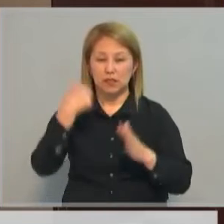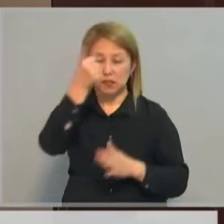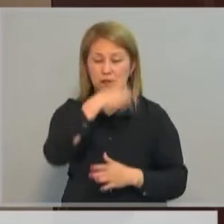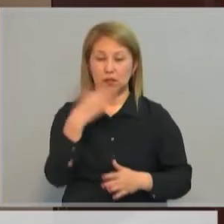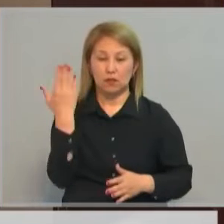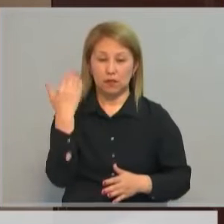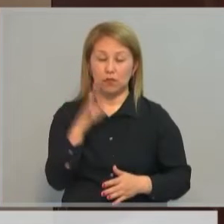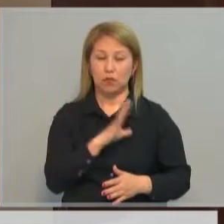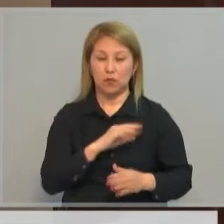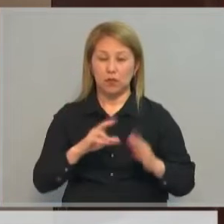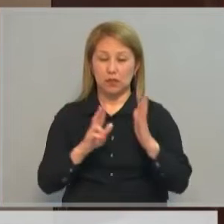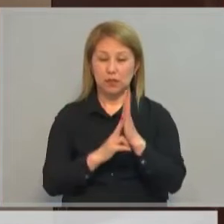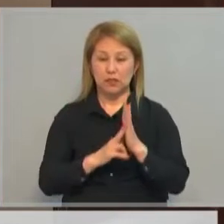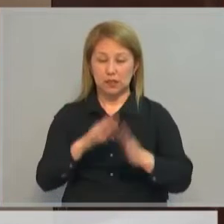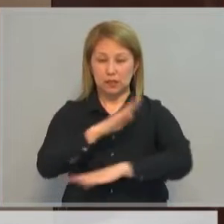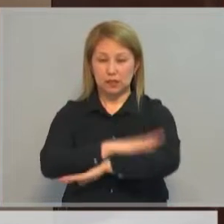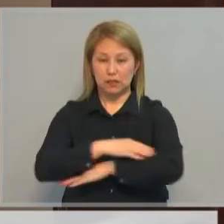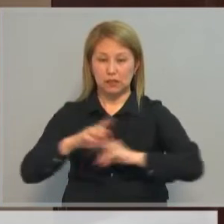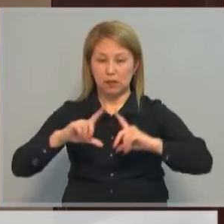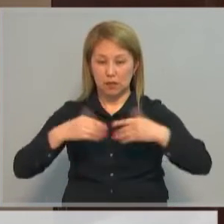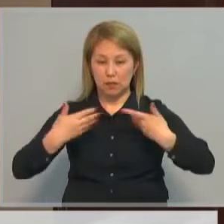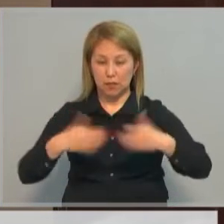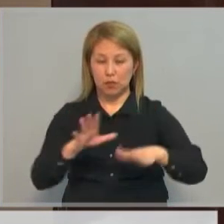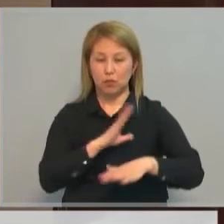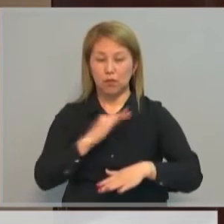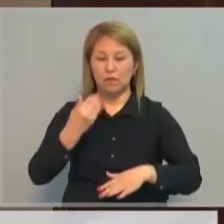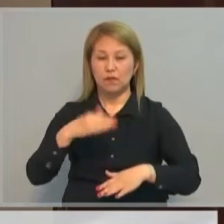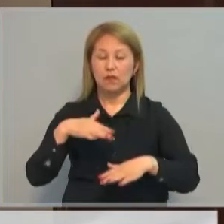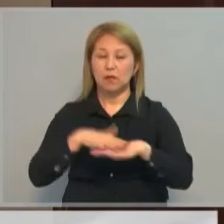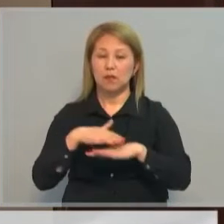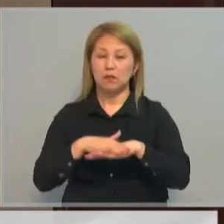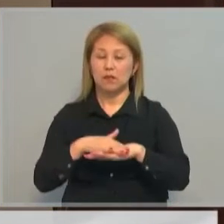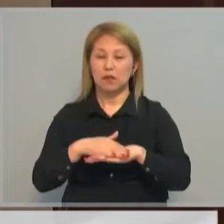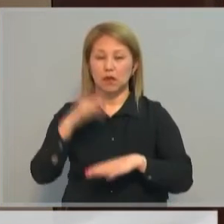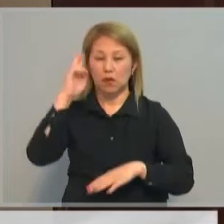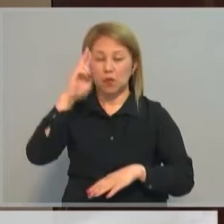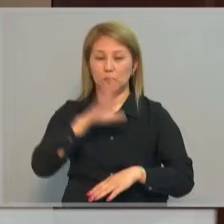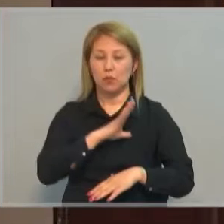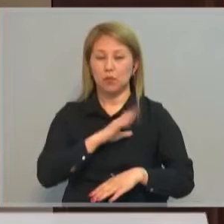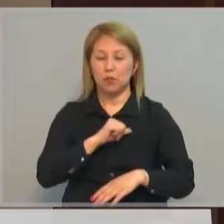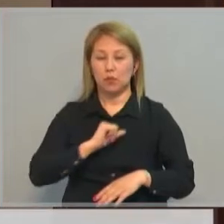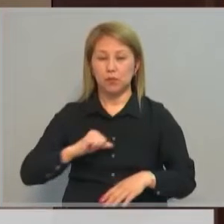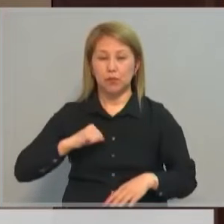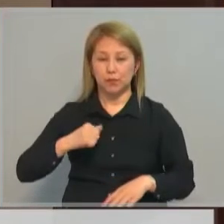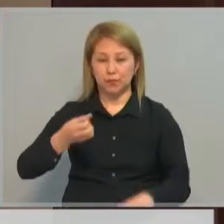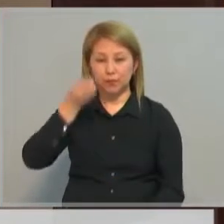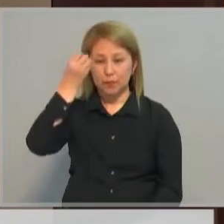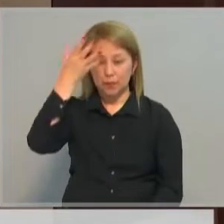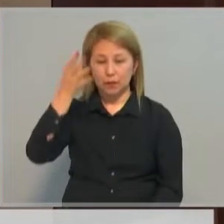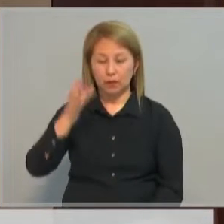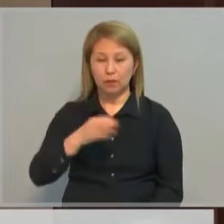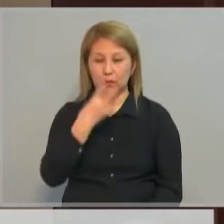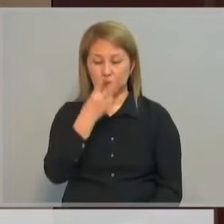сол мектепті бітірген кезде физика математика мектебіне оқуға түсіп, математика саласы бойынша өз білімін сол кезінде өзінде